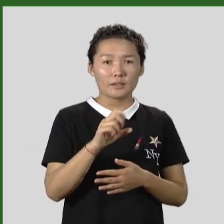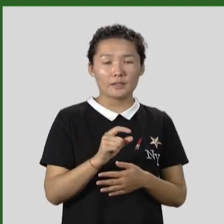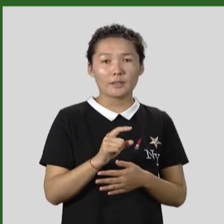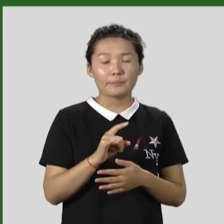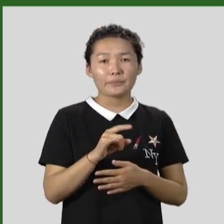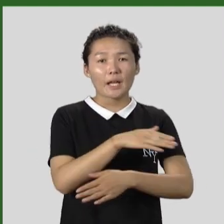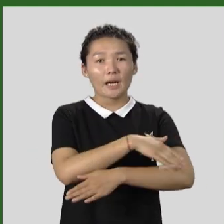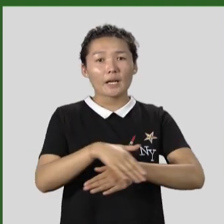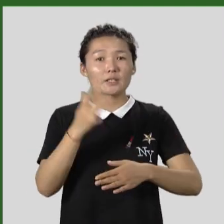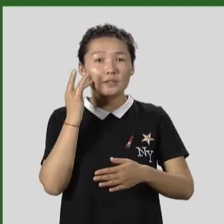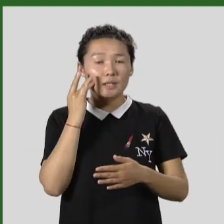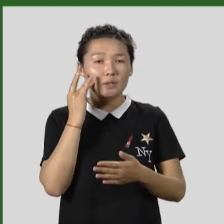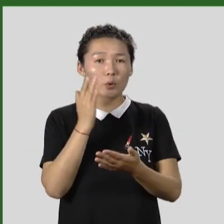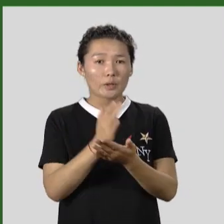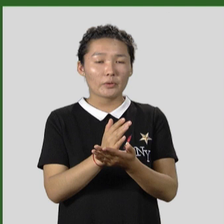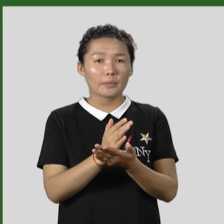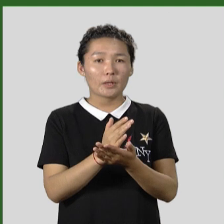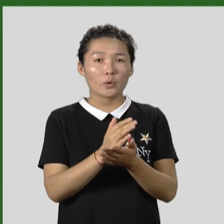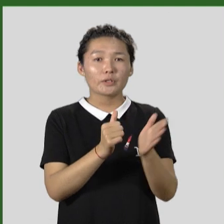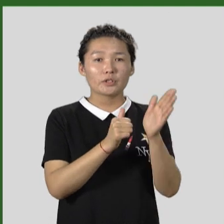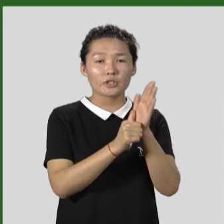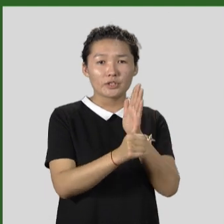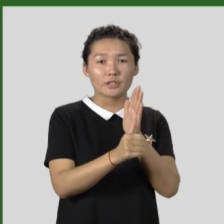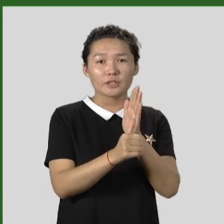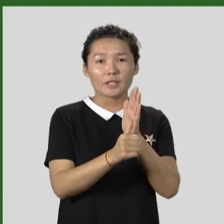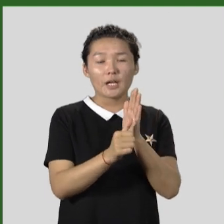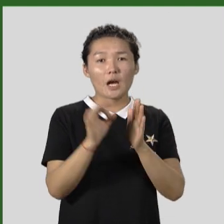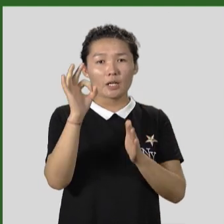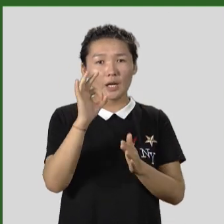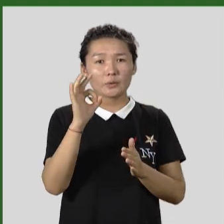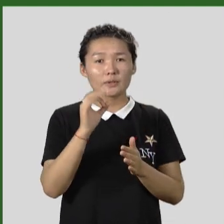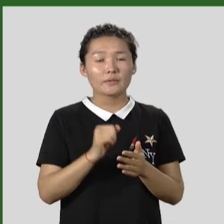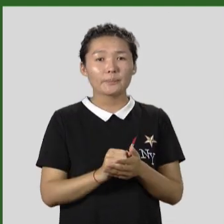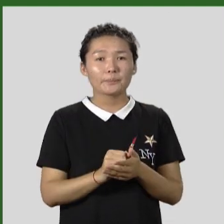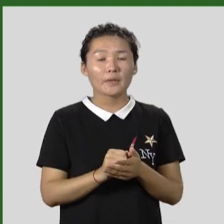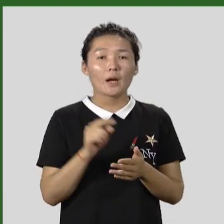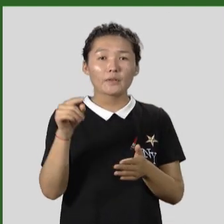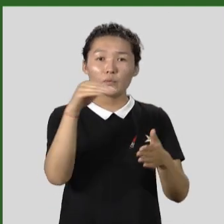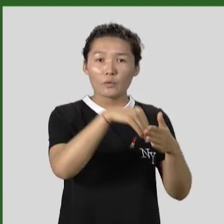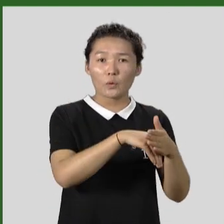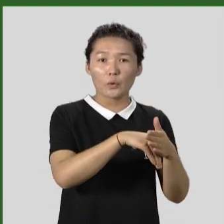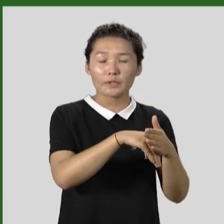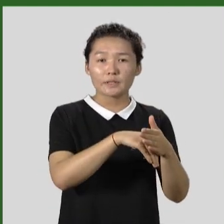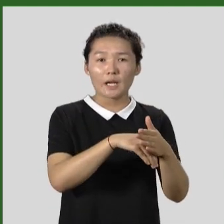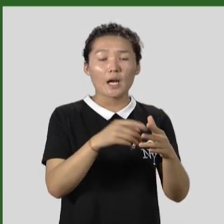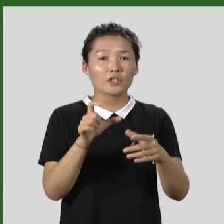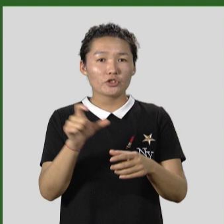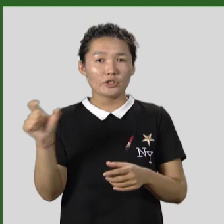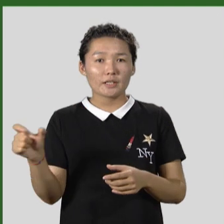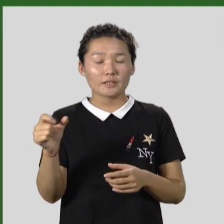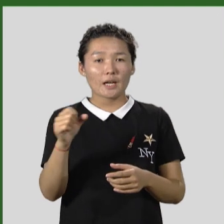60 градусов южной широты. В него входят южные участки Атлантического, Тихого и